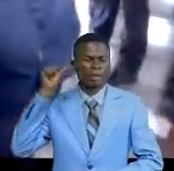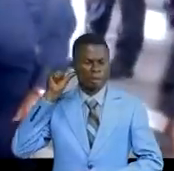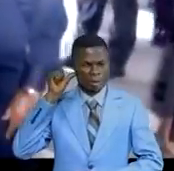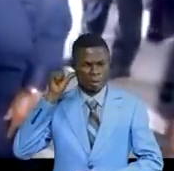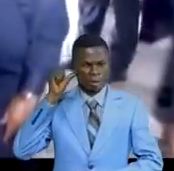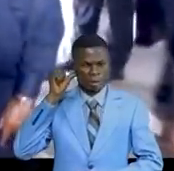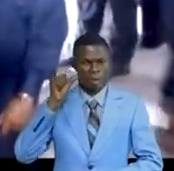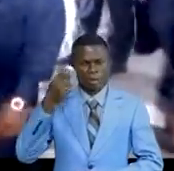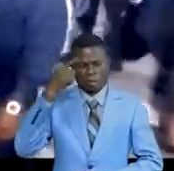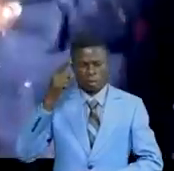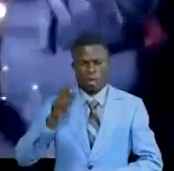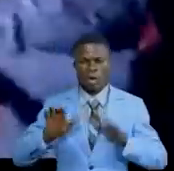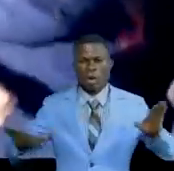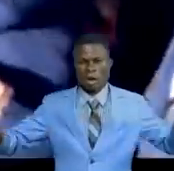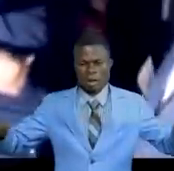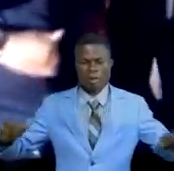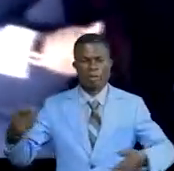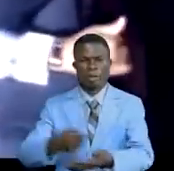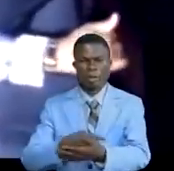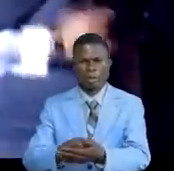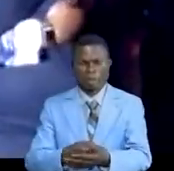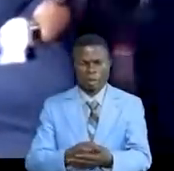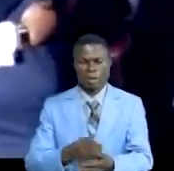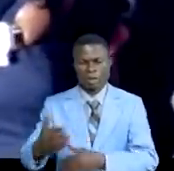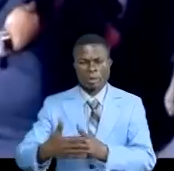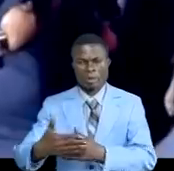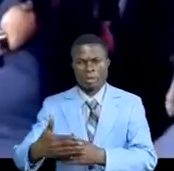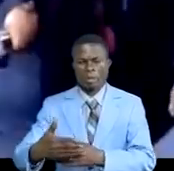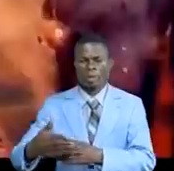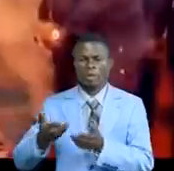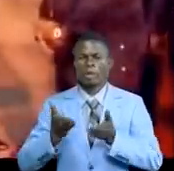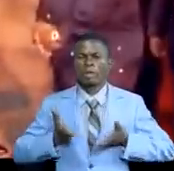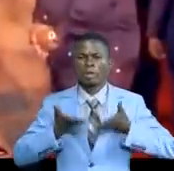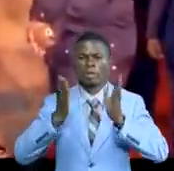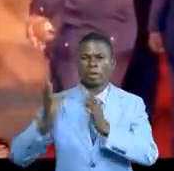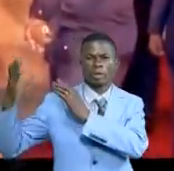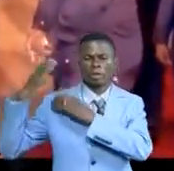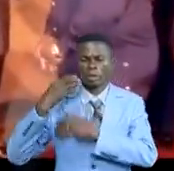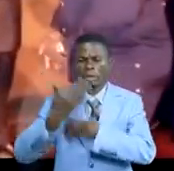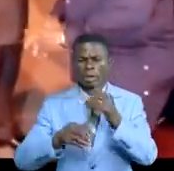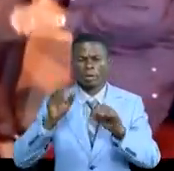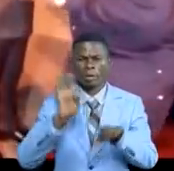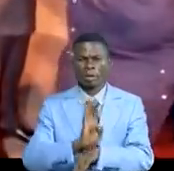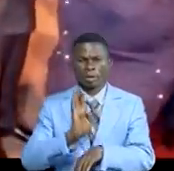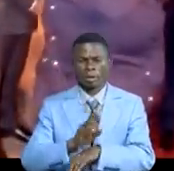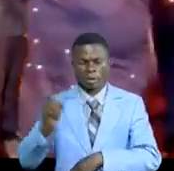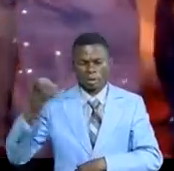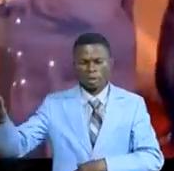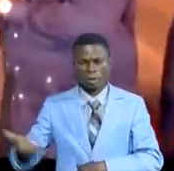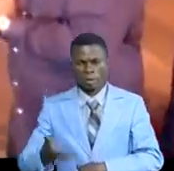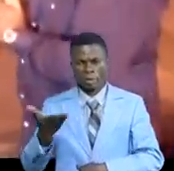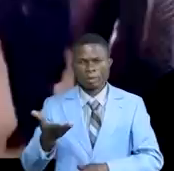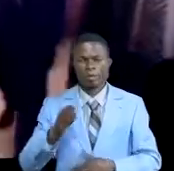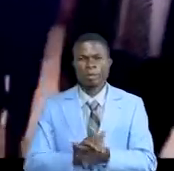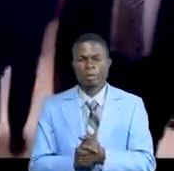l'avion. Officiels ghanéens se sont alignés aux côtés de la chargée d'affaires de la République démocratique du Congo pour accueillir le chef de l'État. On a